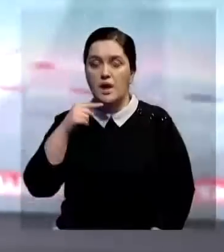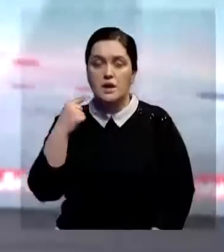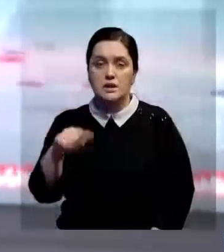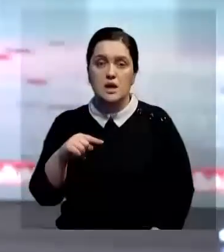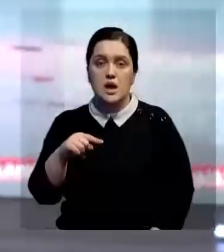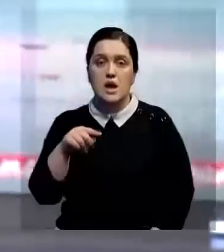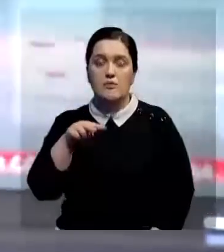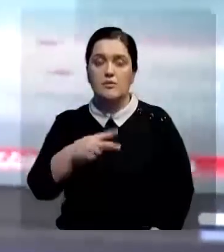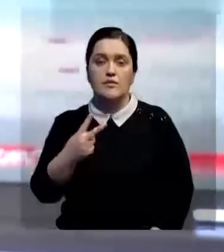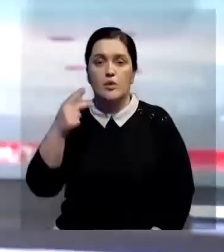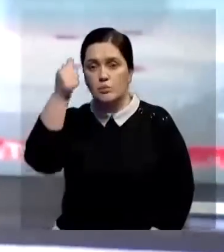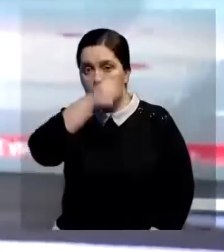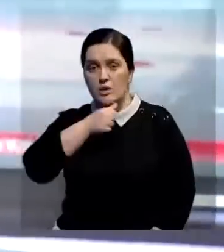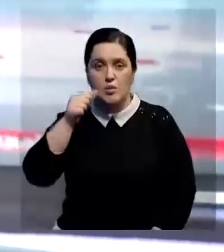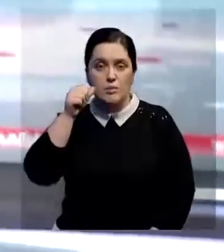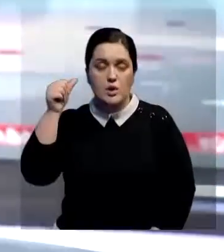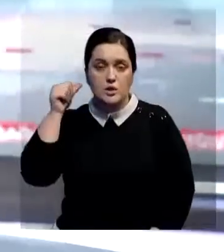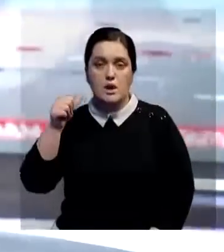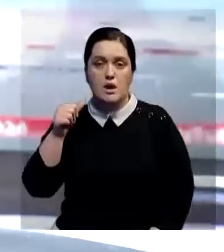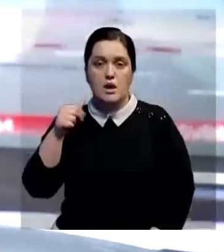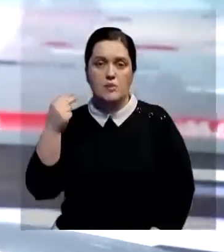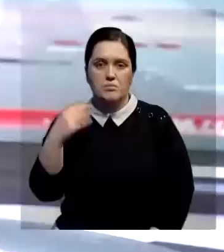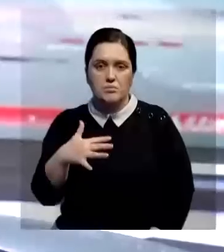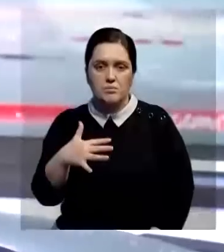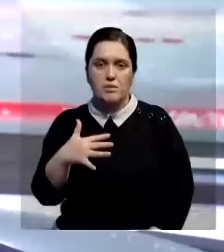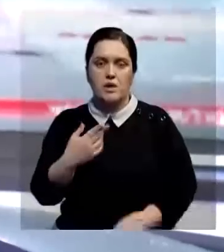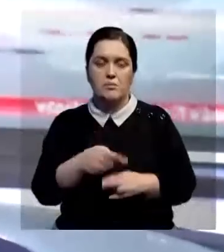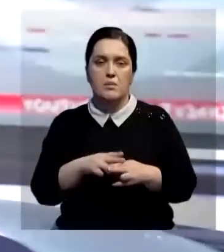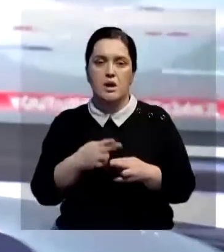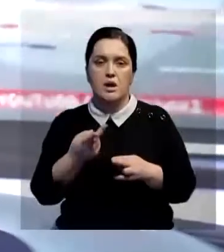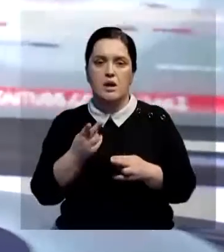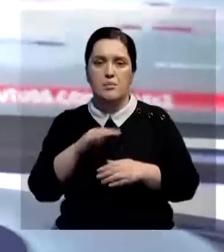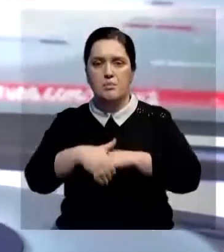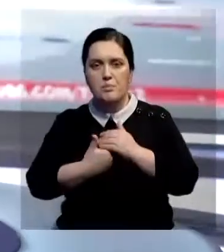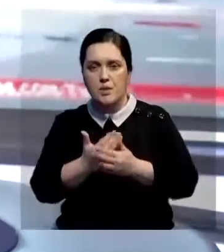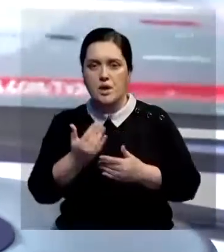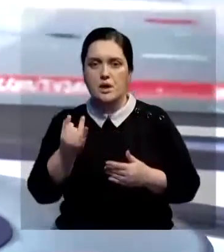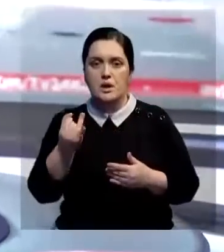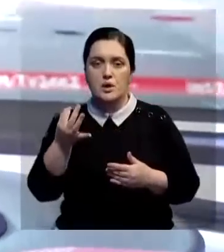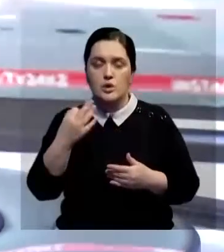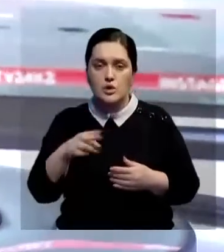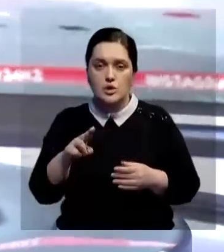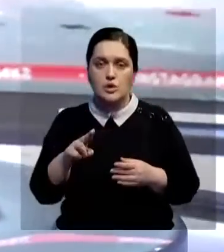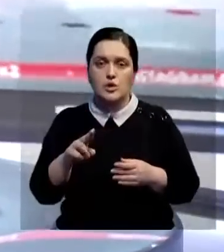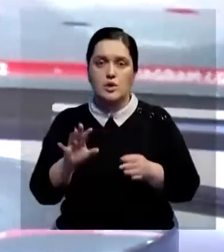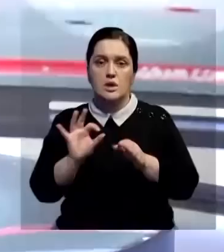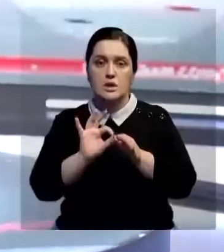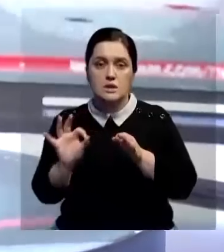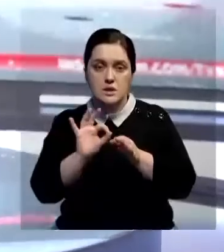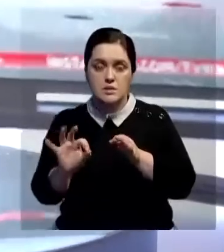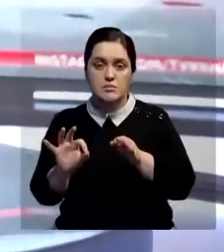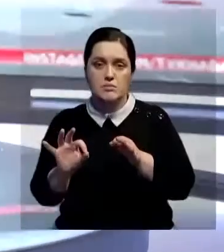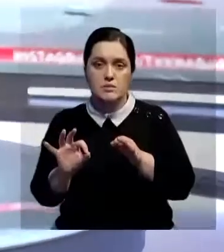в 22-м году, в прошлом, значительнее всего подорожали товары первой необходимости. Это предметы гигиены, йод